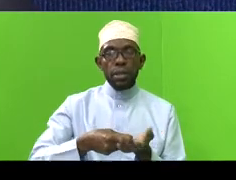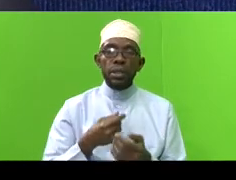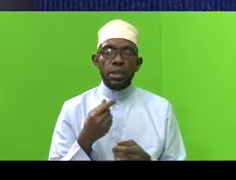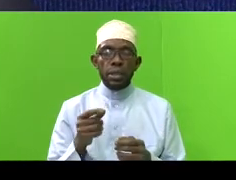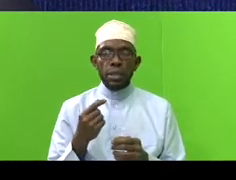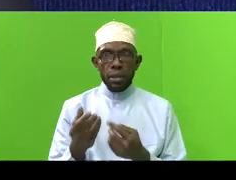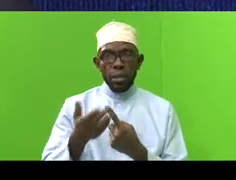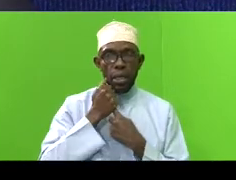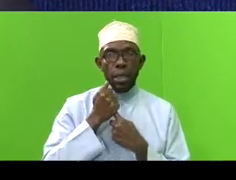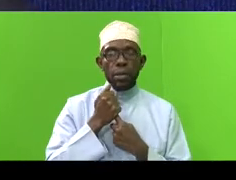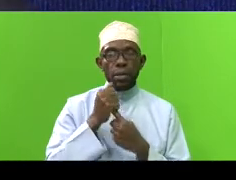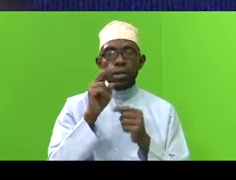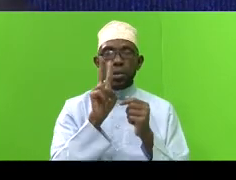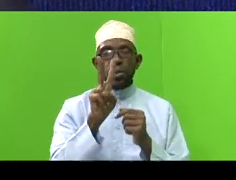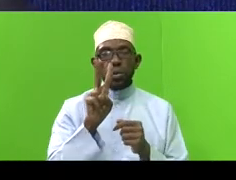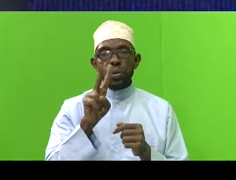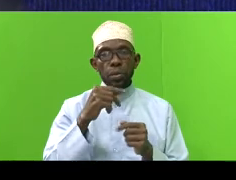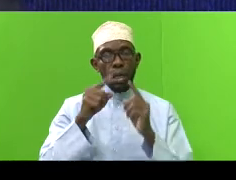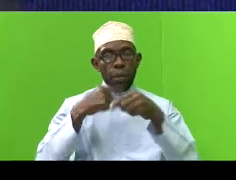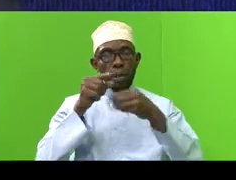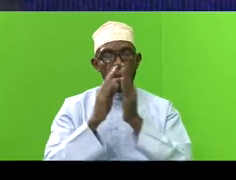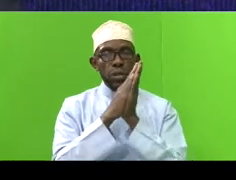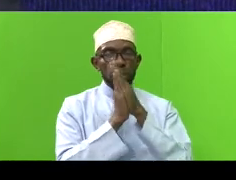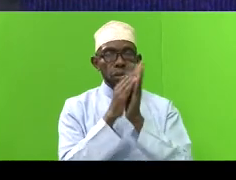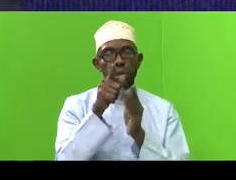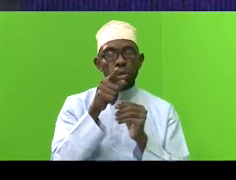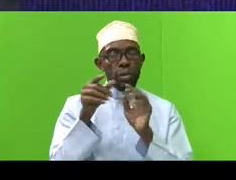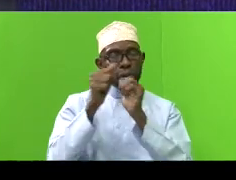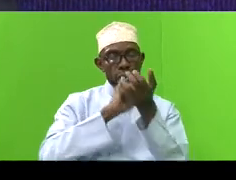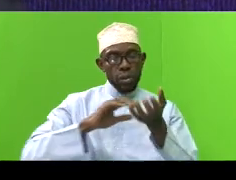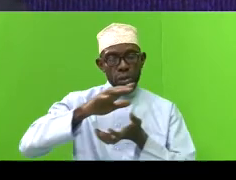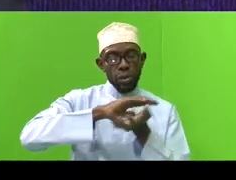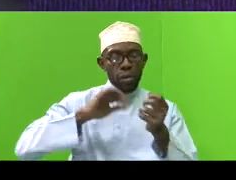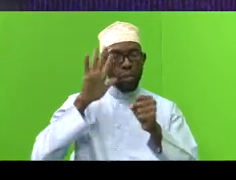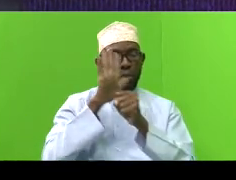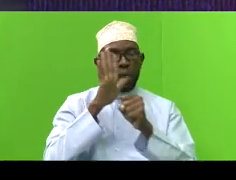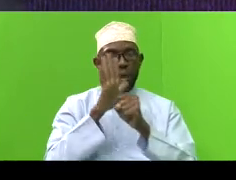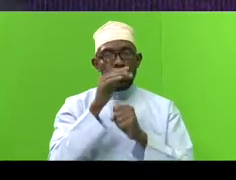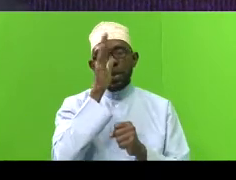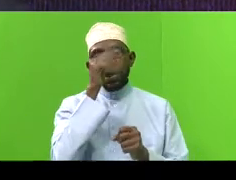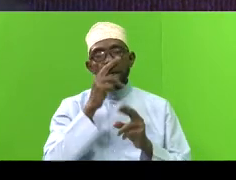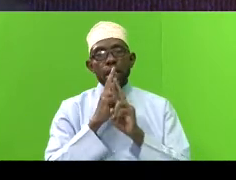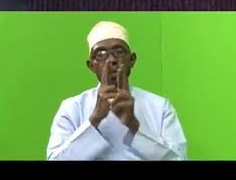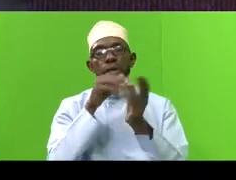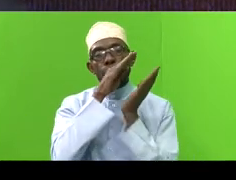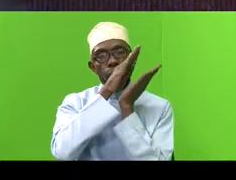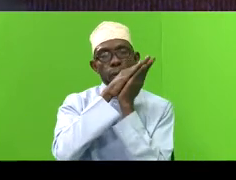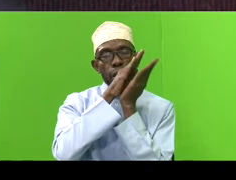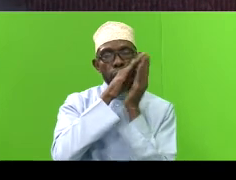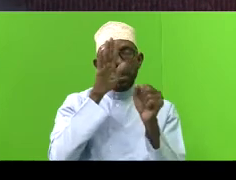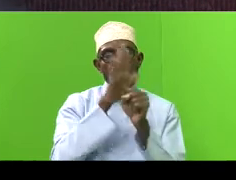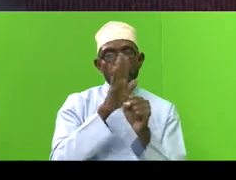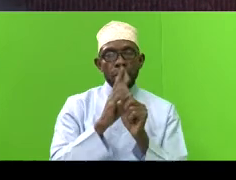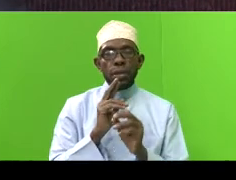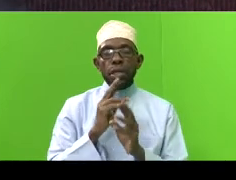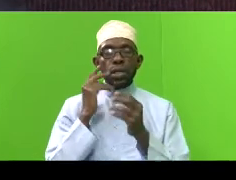watachukua mambo mawili matatu juu yako, lakini wachanganya na urongo na uvumi. Na sasa zile si habari